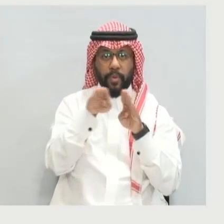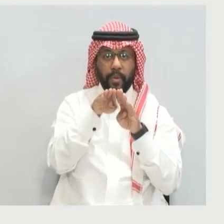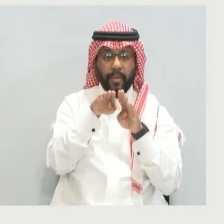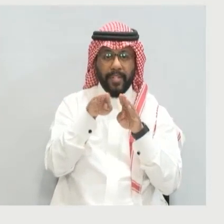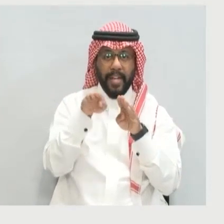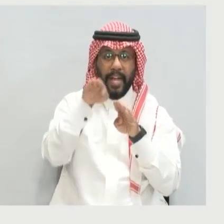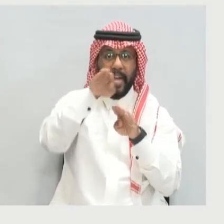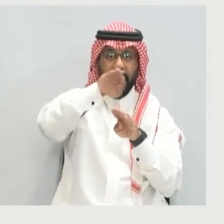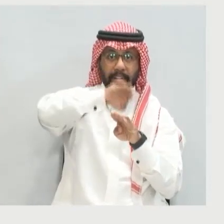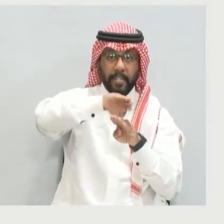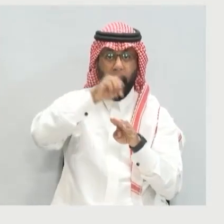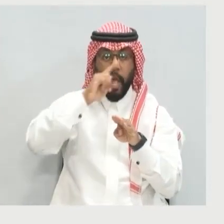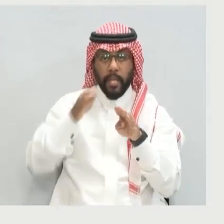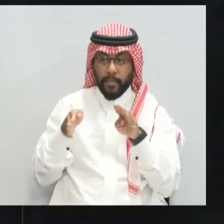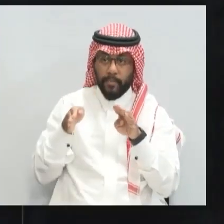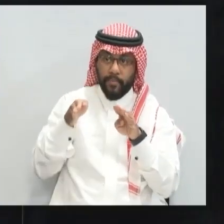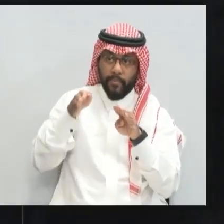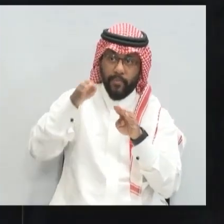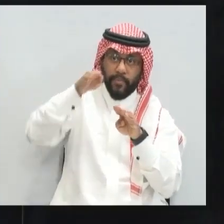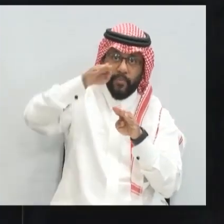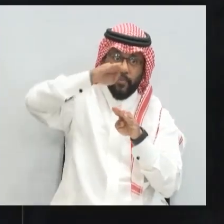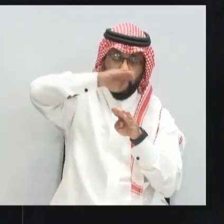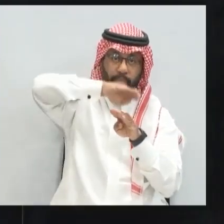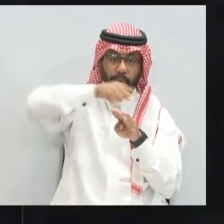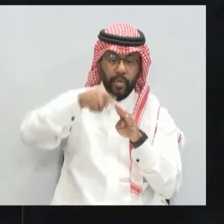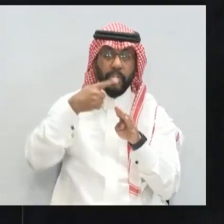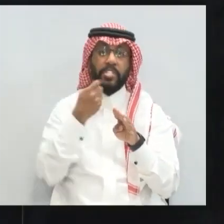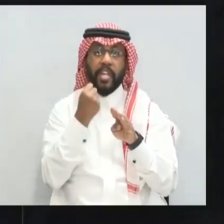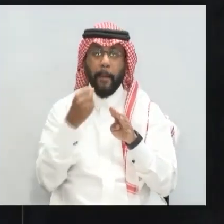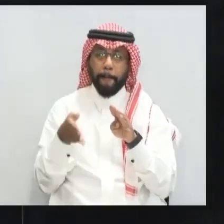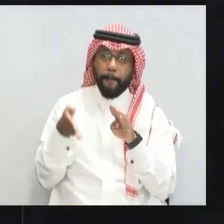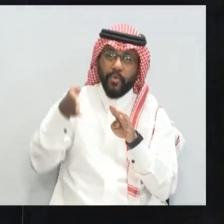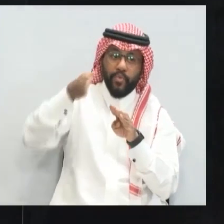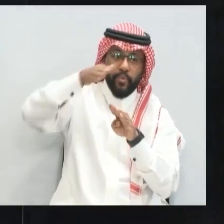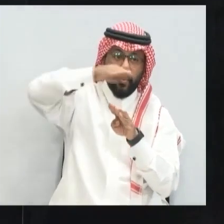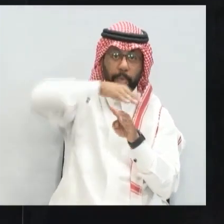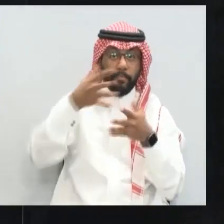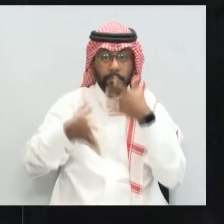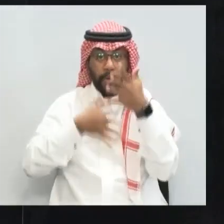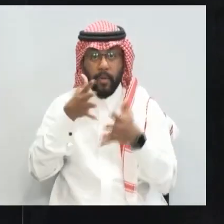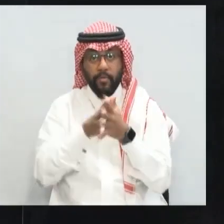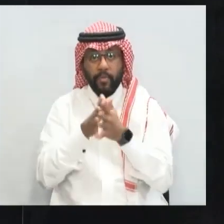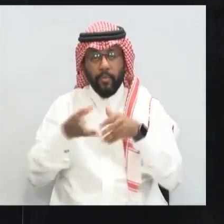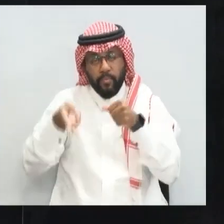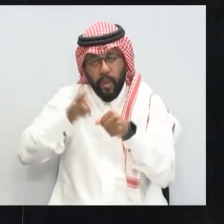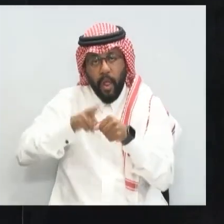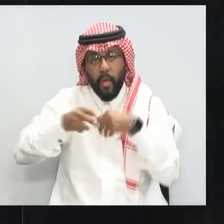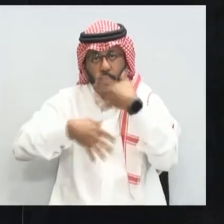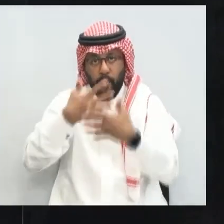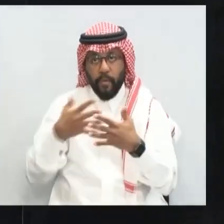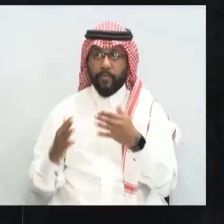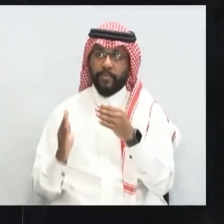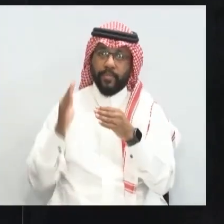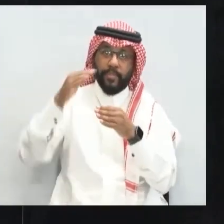امامها حاجز اذا لابد ان تتغلب على هذا الحاجز وعلى طاقه التنشيط حتى تعيد مره اخرى تكوين المواد